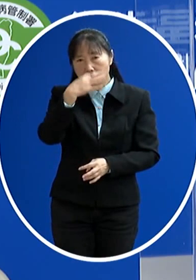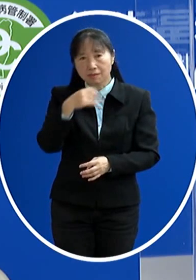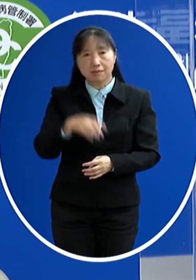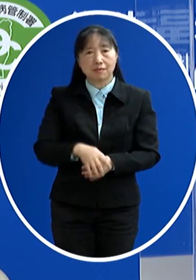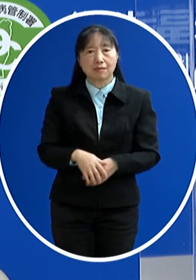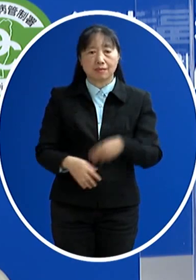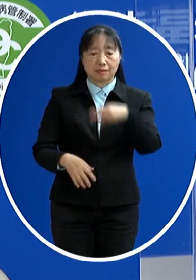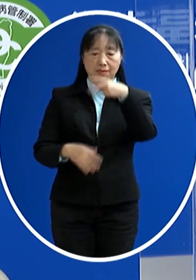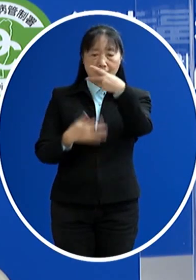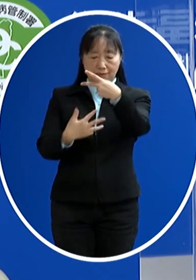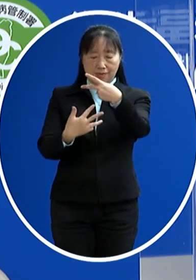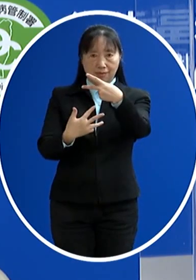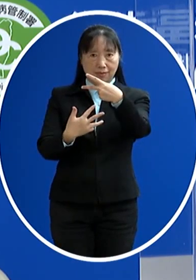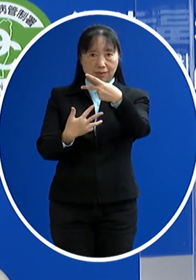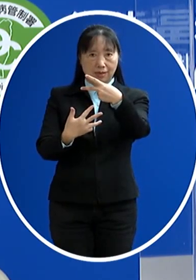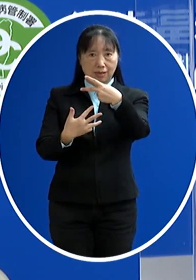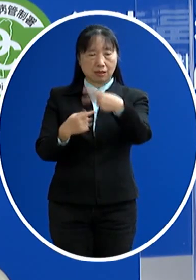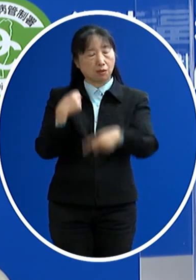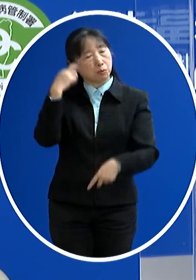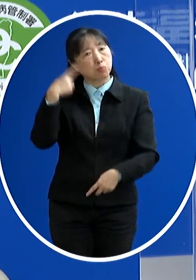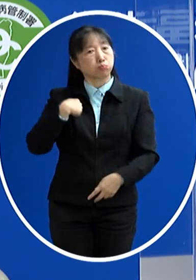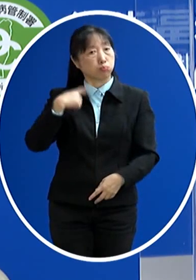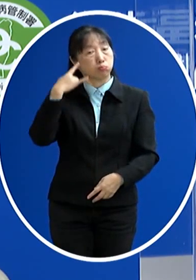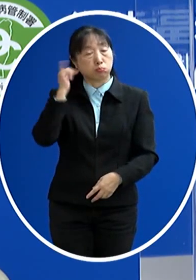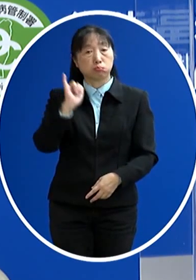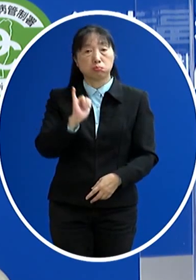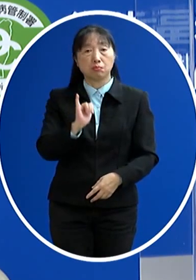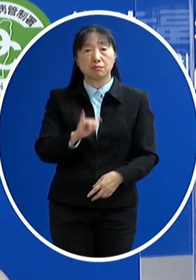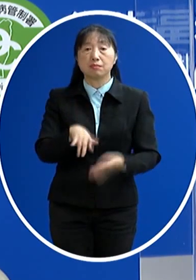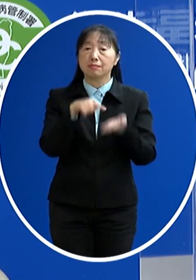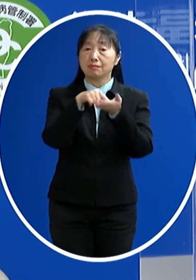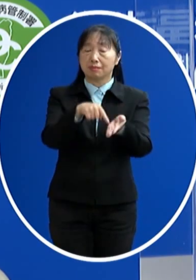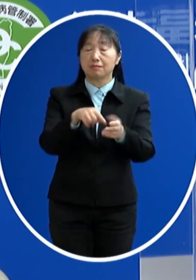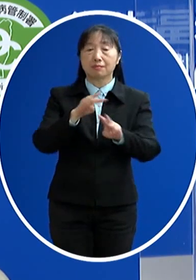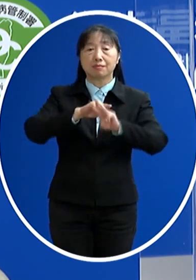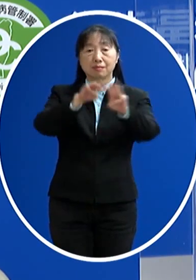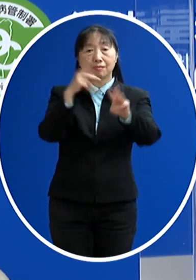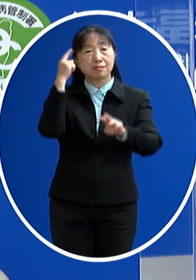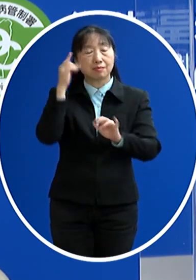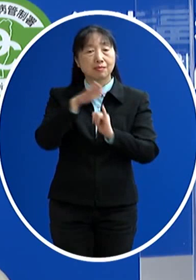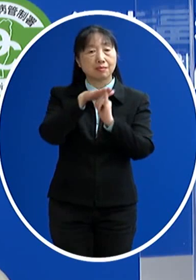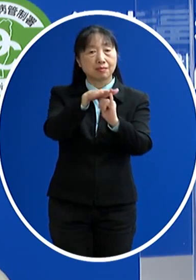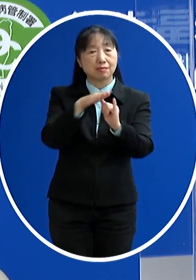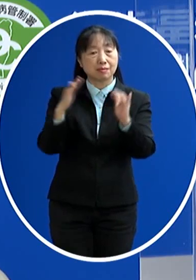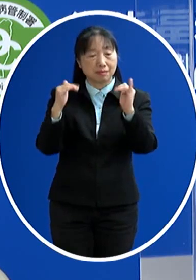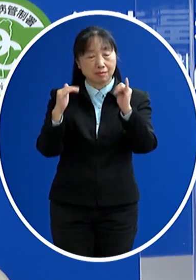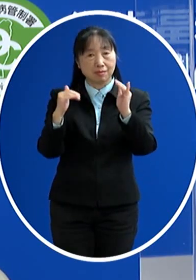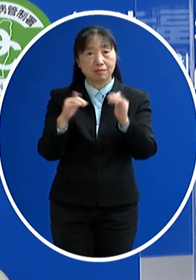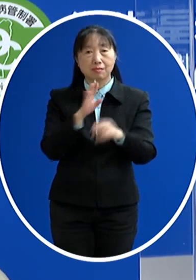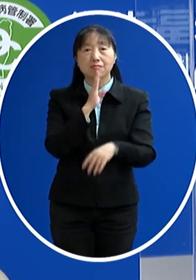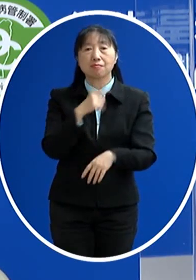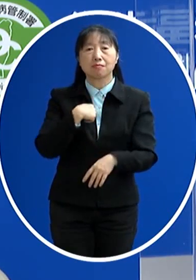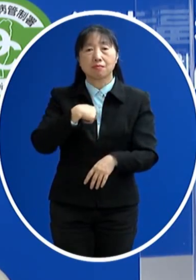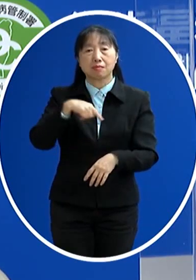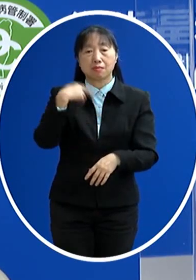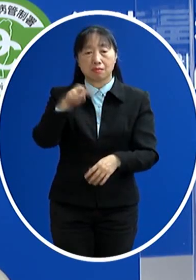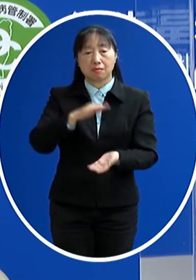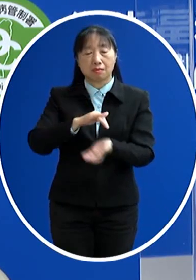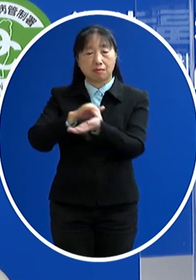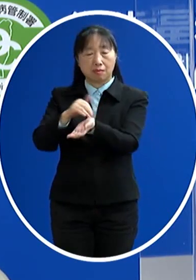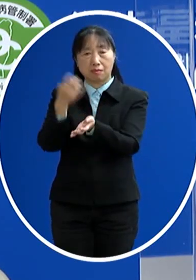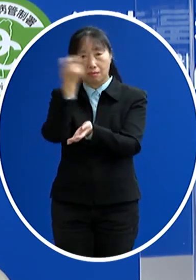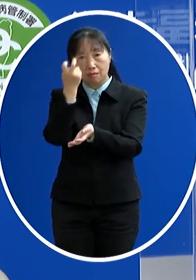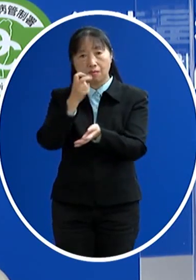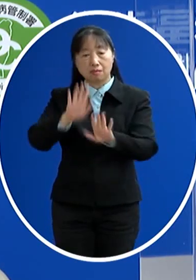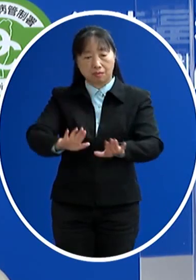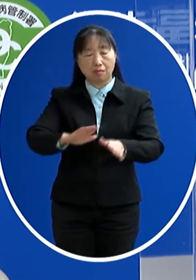形，2月8日自觉已无症状，因为申请外出奔丧，由卫生单位安排至医院裁剪，那已近